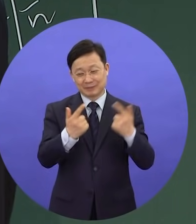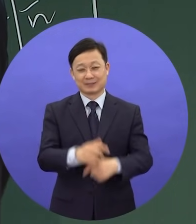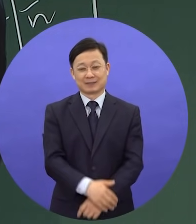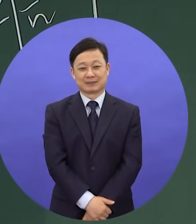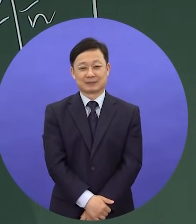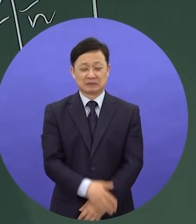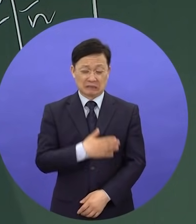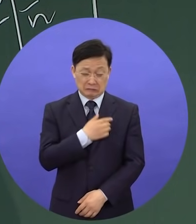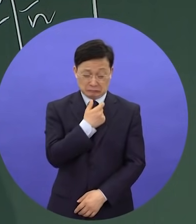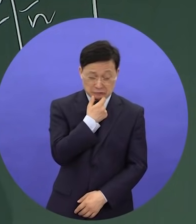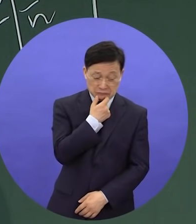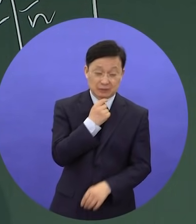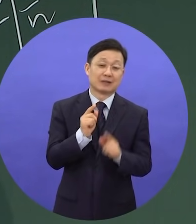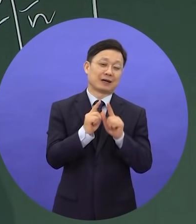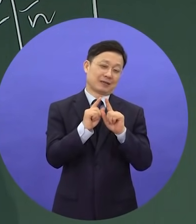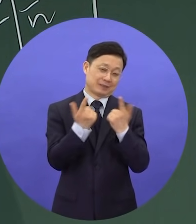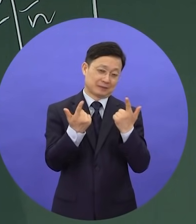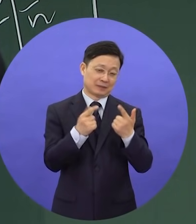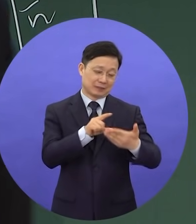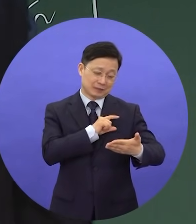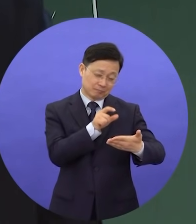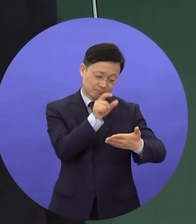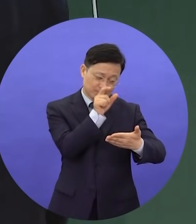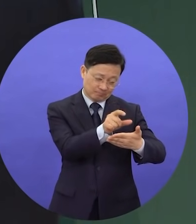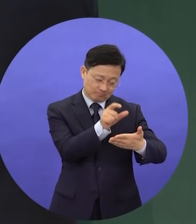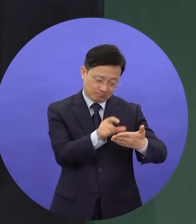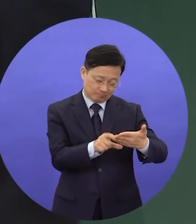생각하고 있다는 거예요. But you really dislike them. 자,